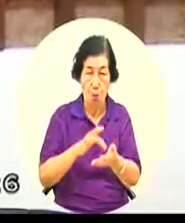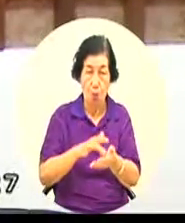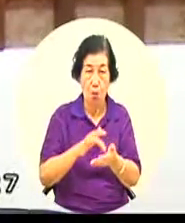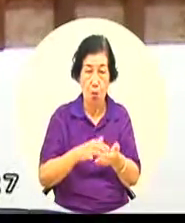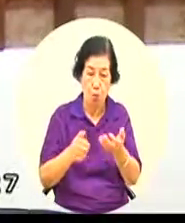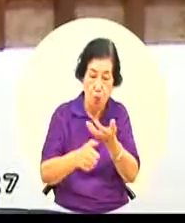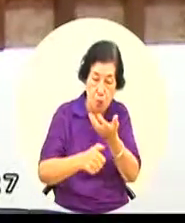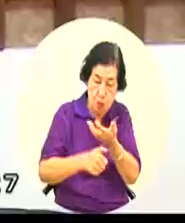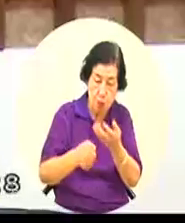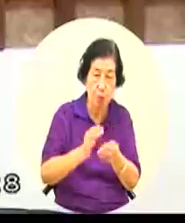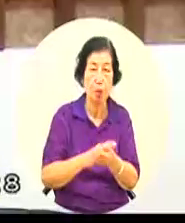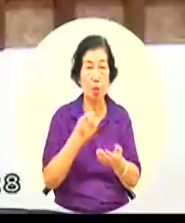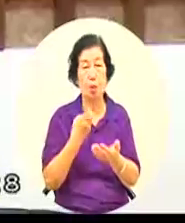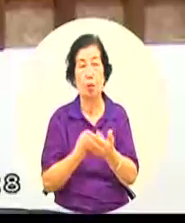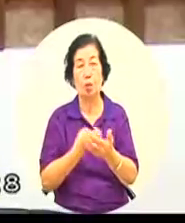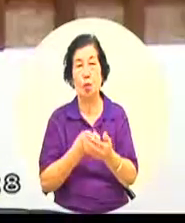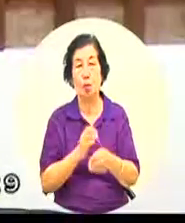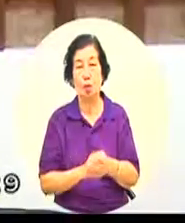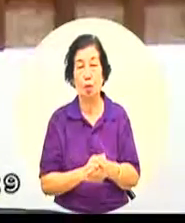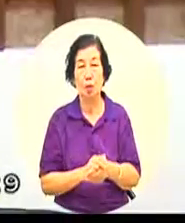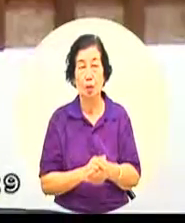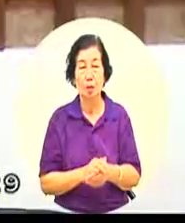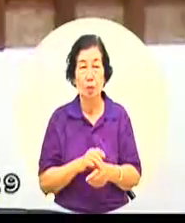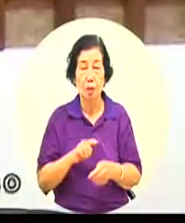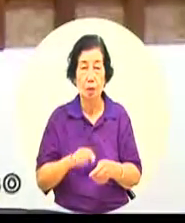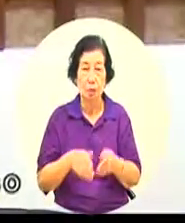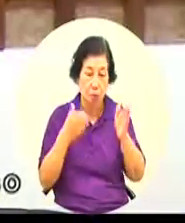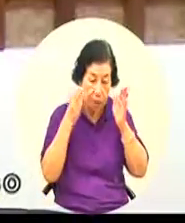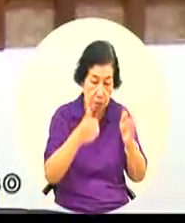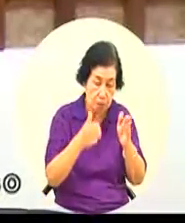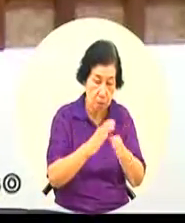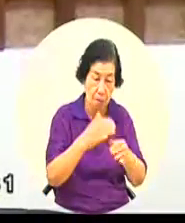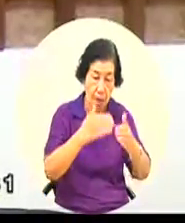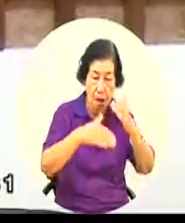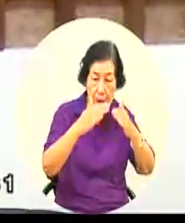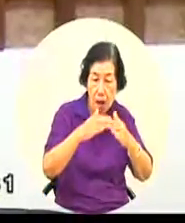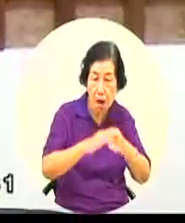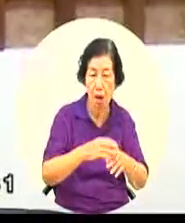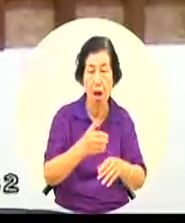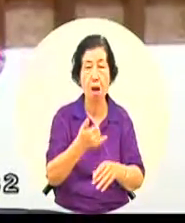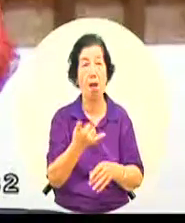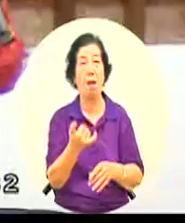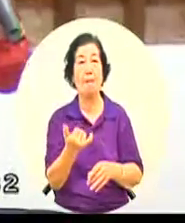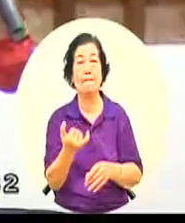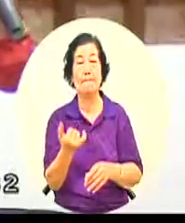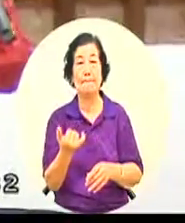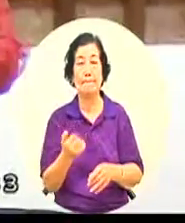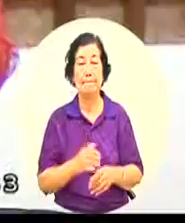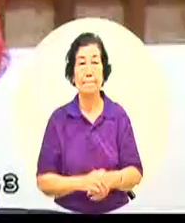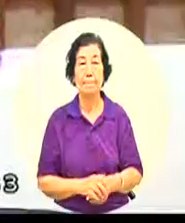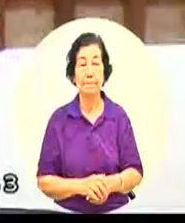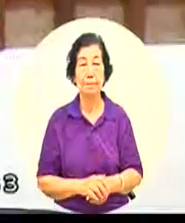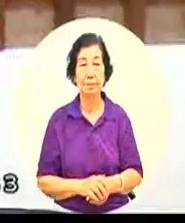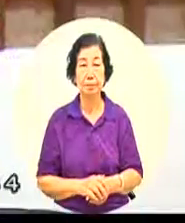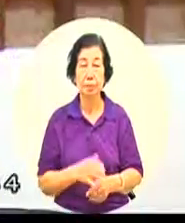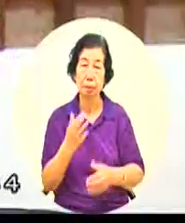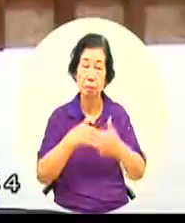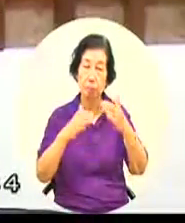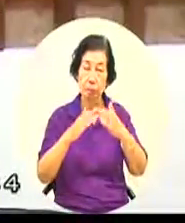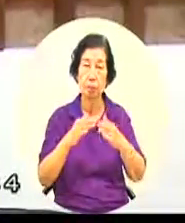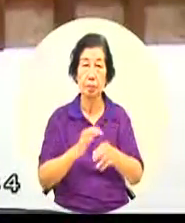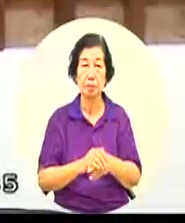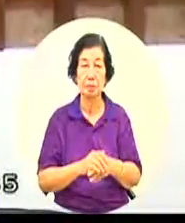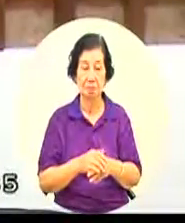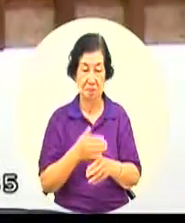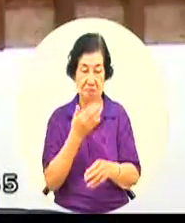成这样，反而对学校到底好不好？然后现在又变成说，哎，学校会不会就因为这样不敢